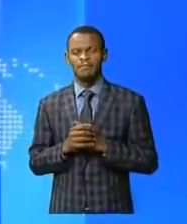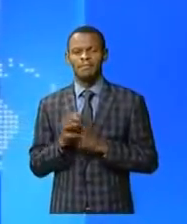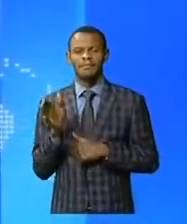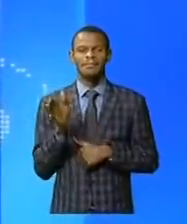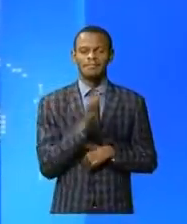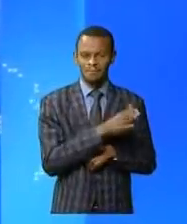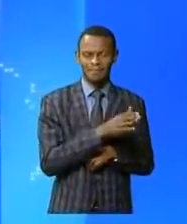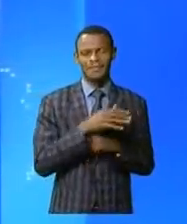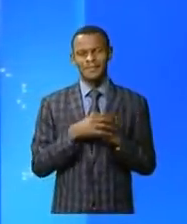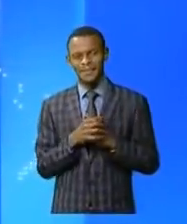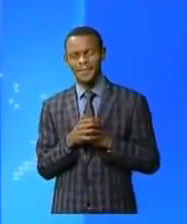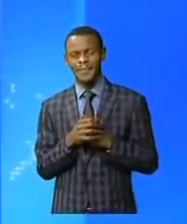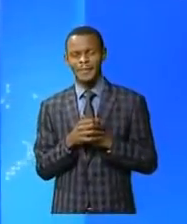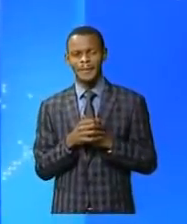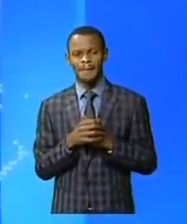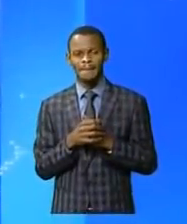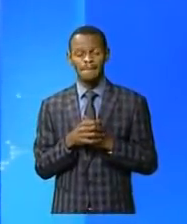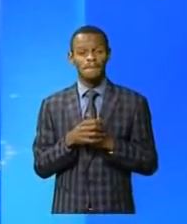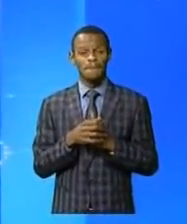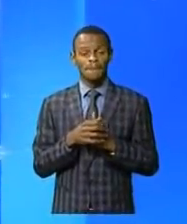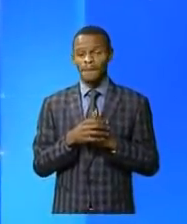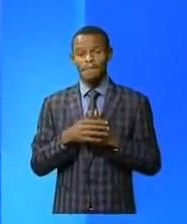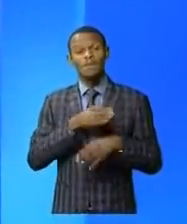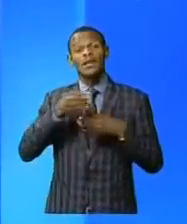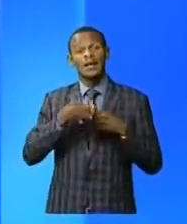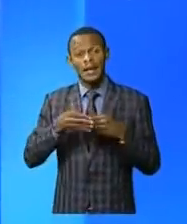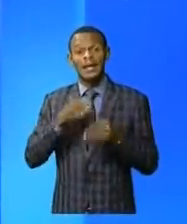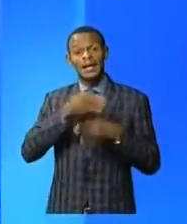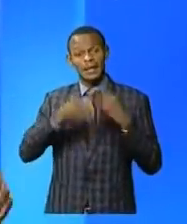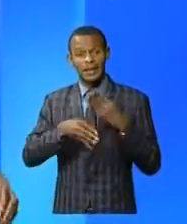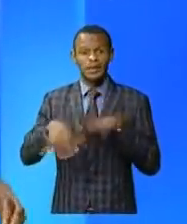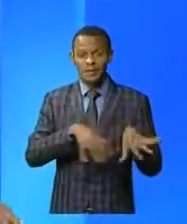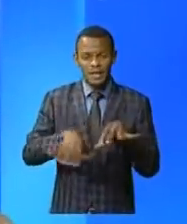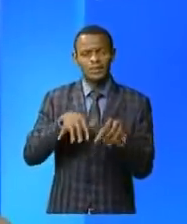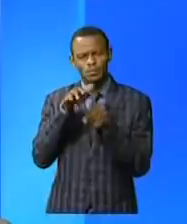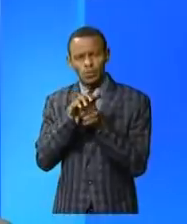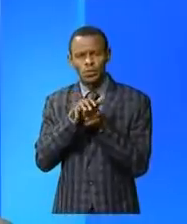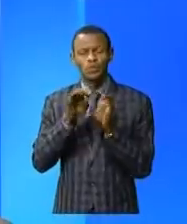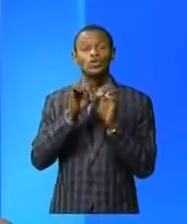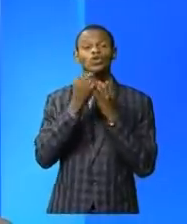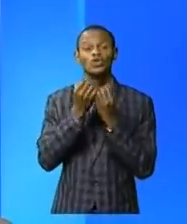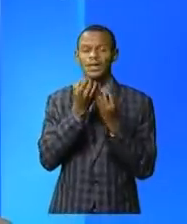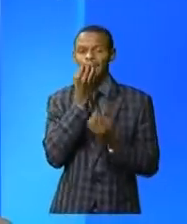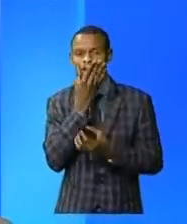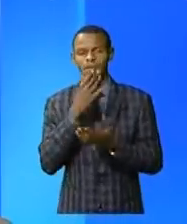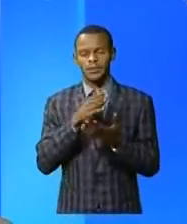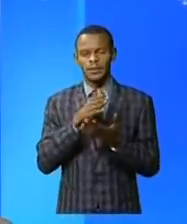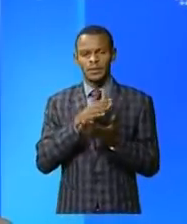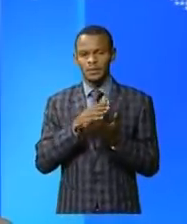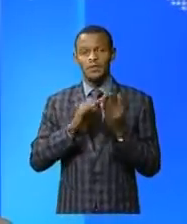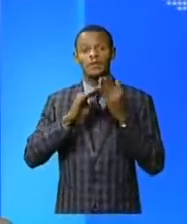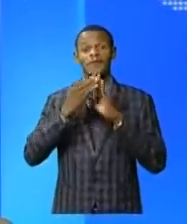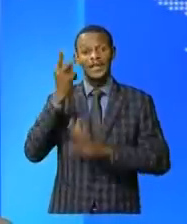Pour avoir réalisé plusieurs actions sociales à impact visible, dont l'assainissement de la ville de Kinshasa, le